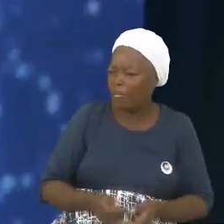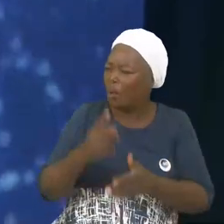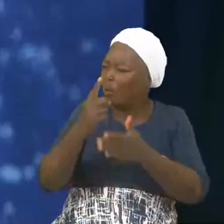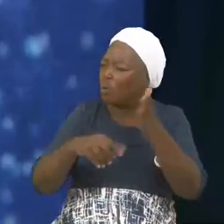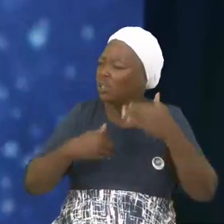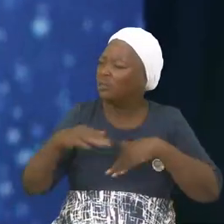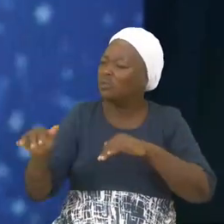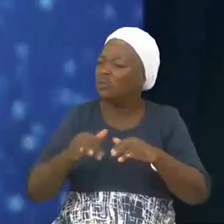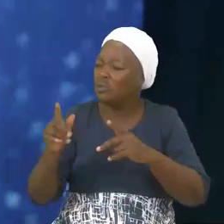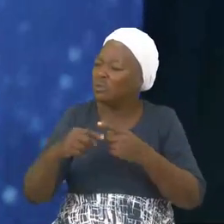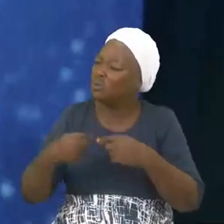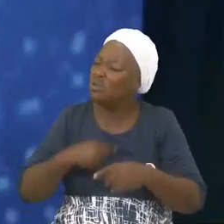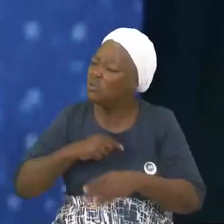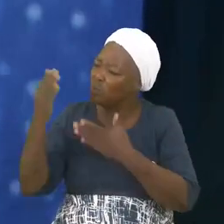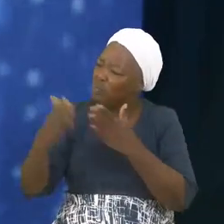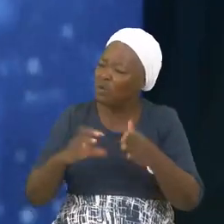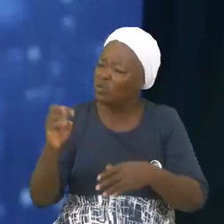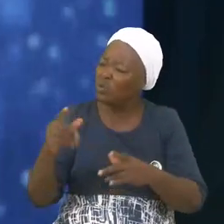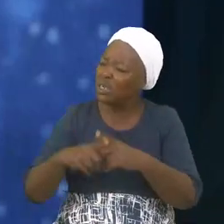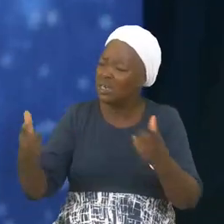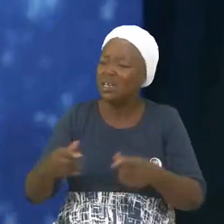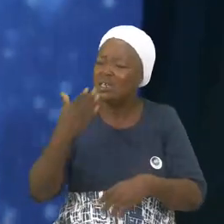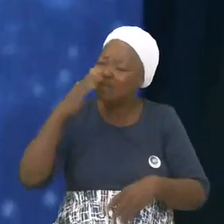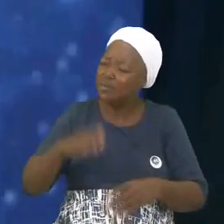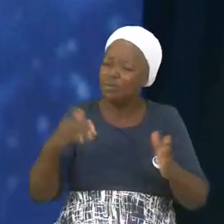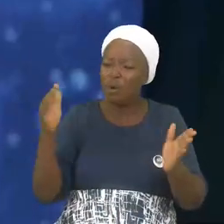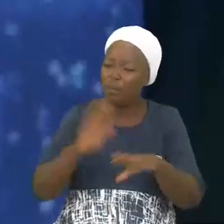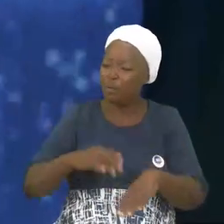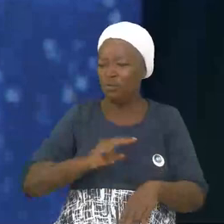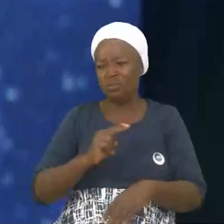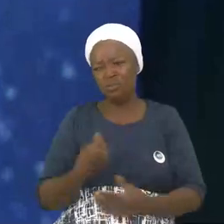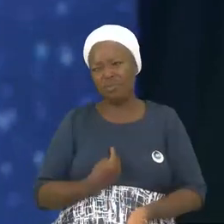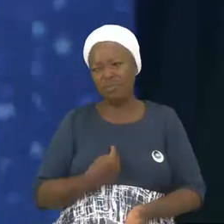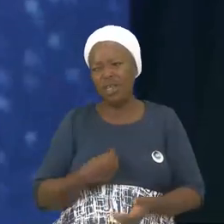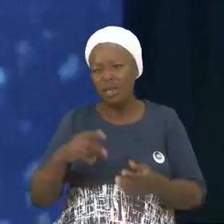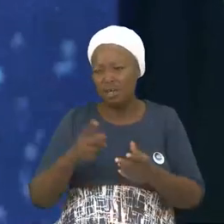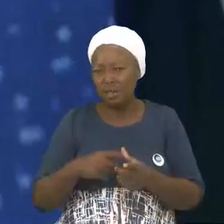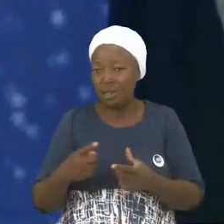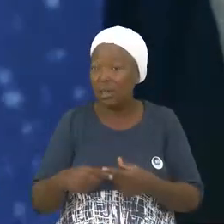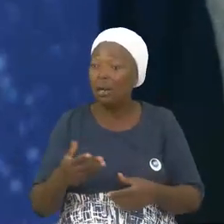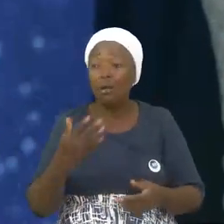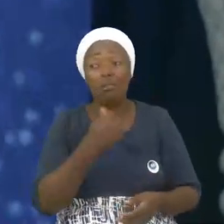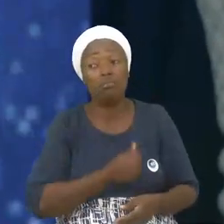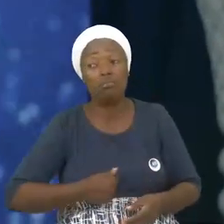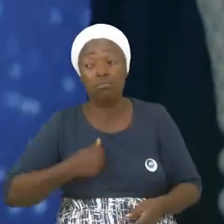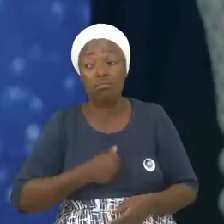appelé Abraham. Il a dit, Abraham, qu'est-ce que nous avons fait? Tu as amené un si grand mal sur